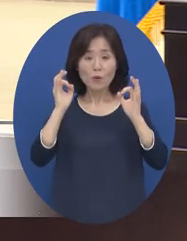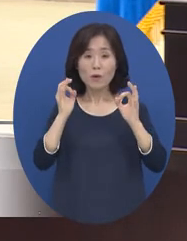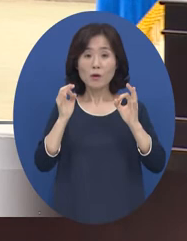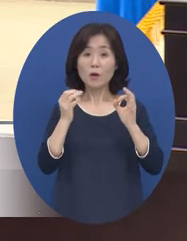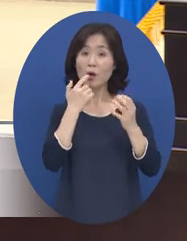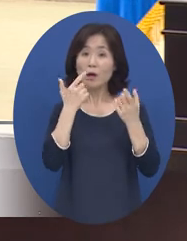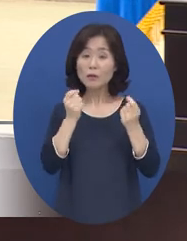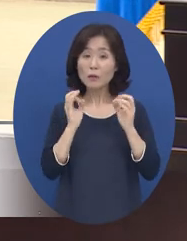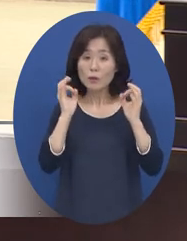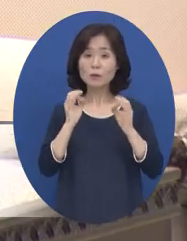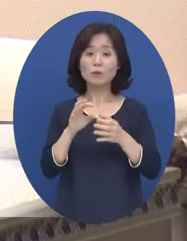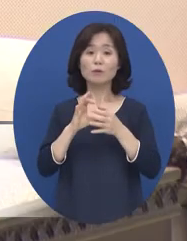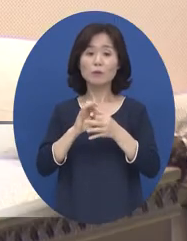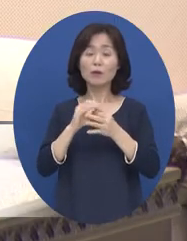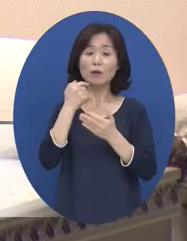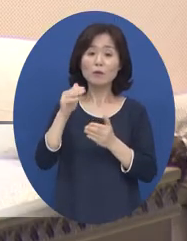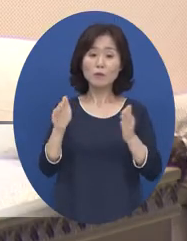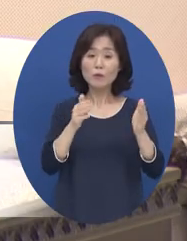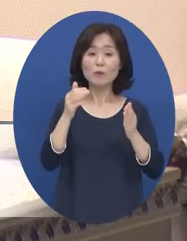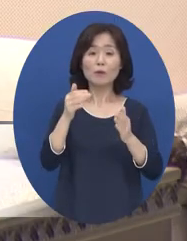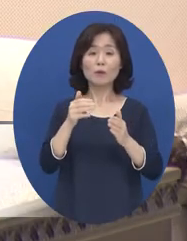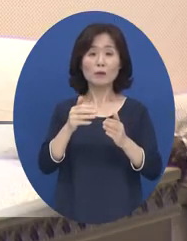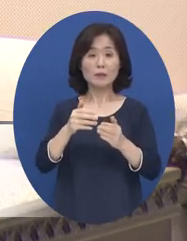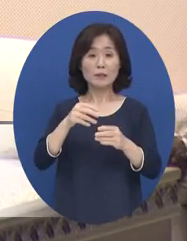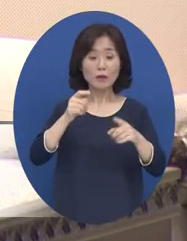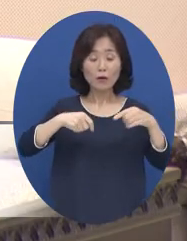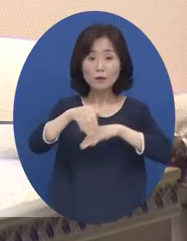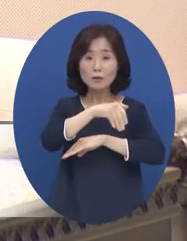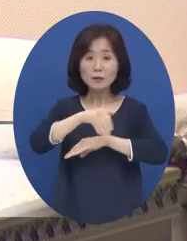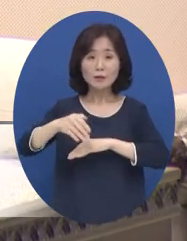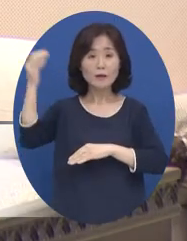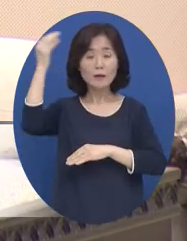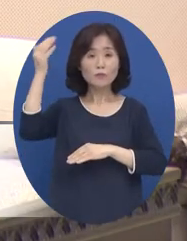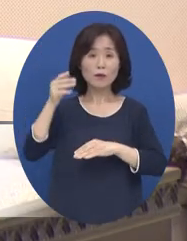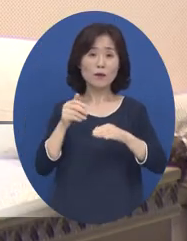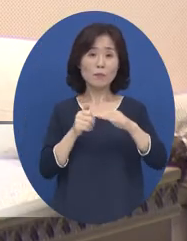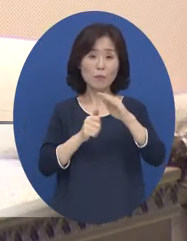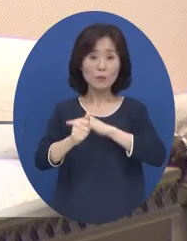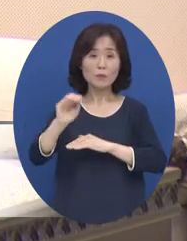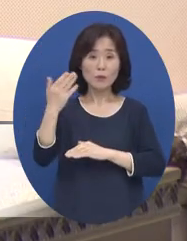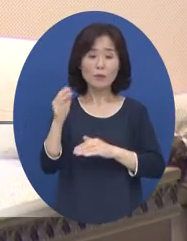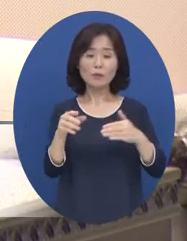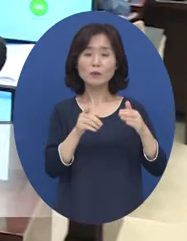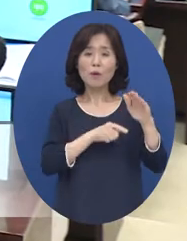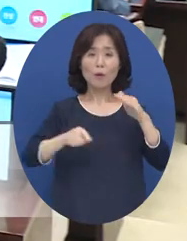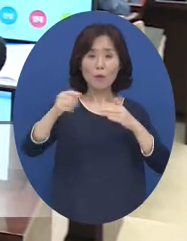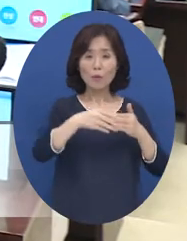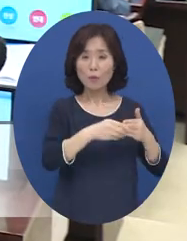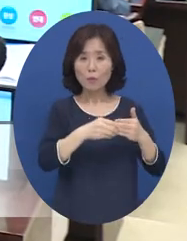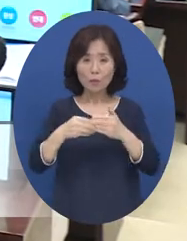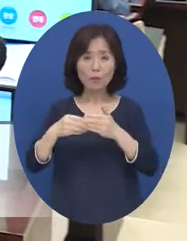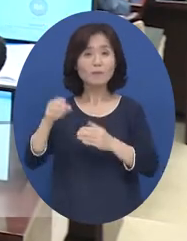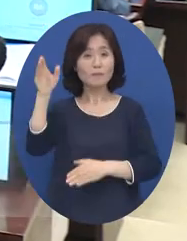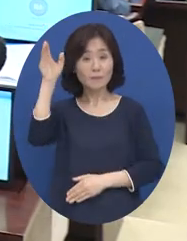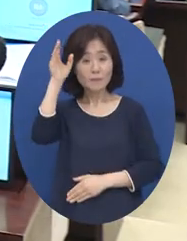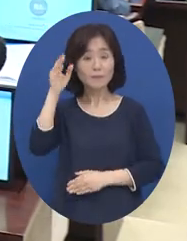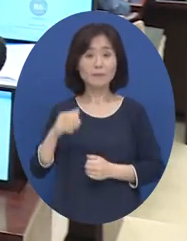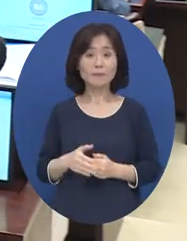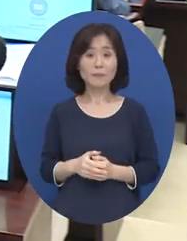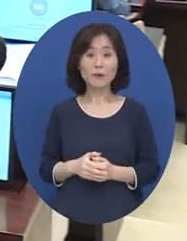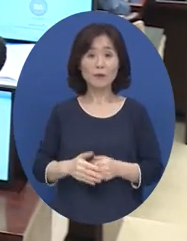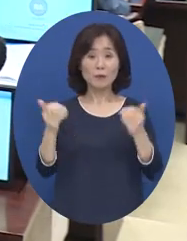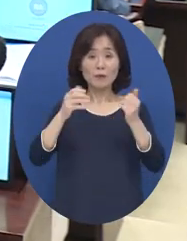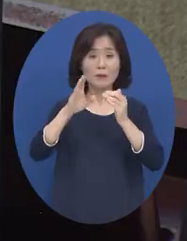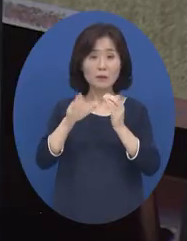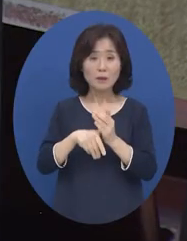발판삼아 경 2회와 경기도가 추진하는 정책이 대한민국의 표본이 되고 선도할 수 있게 될 것이라고 전망했습니다 이날 보내